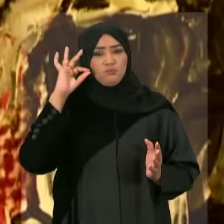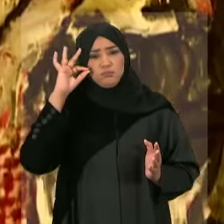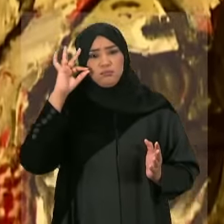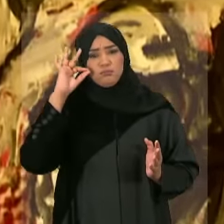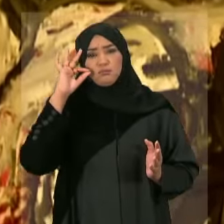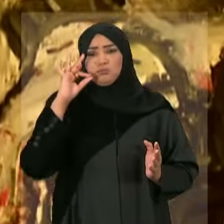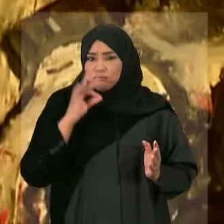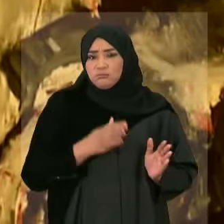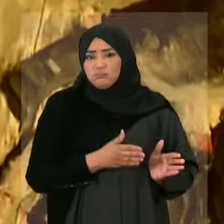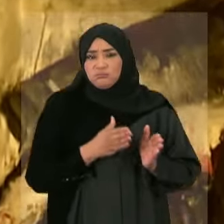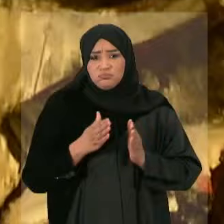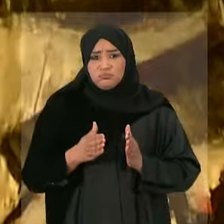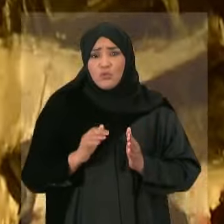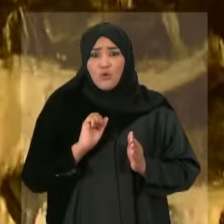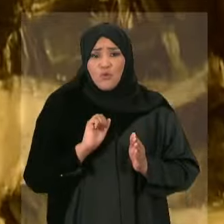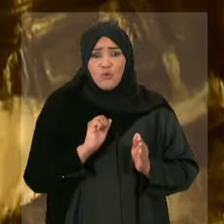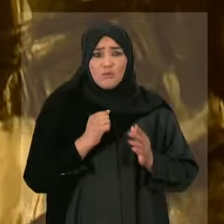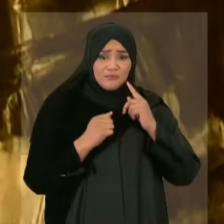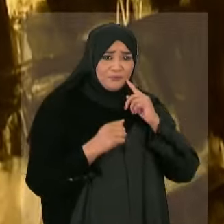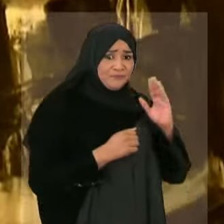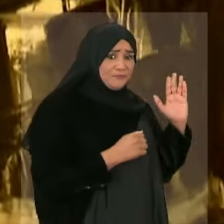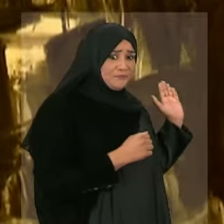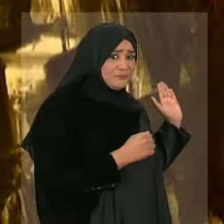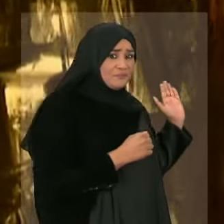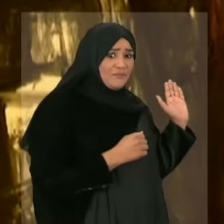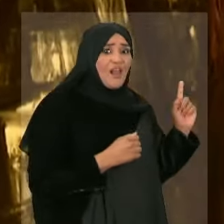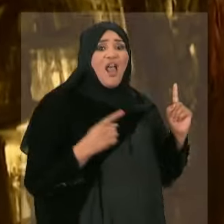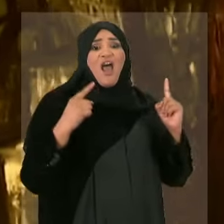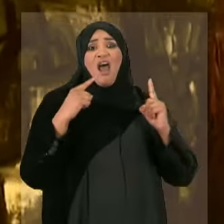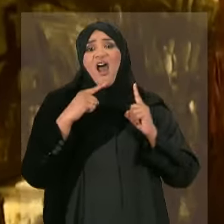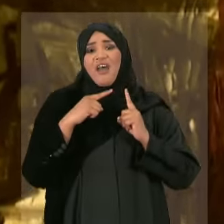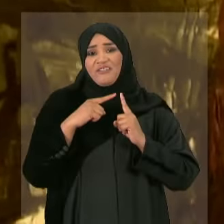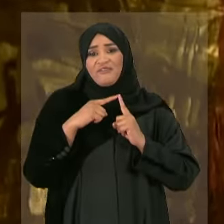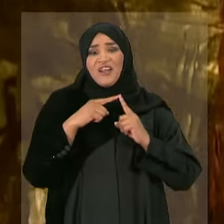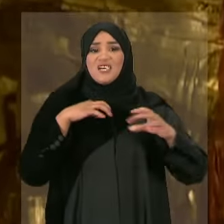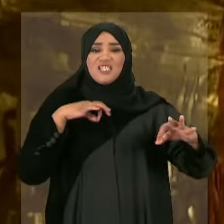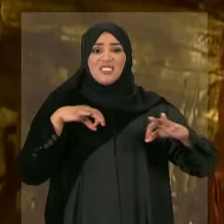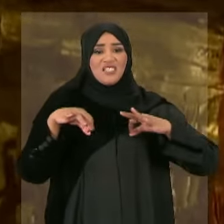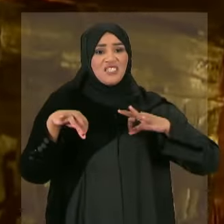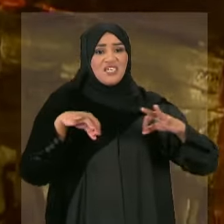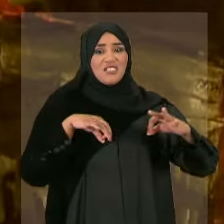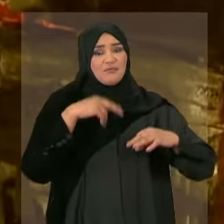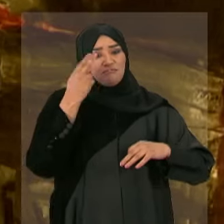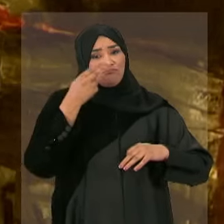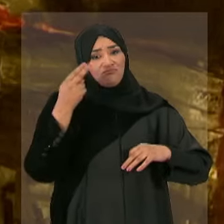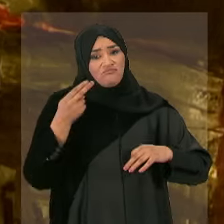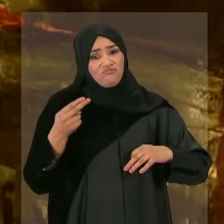وراهن هدف سياسي، من قبل 25 سنة رسمت لوحة صبرة وشتيلة.